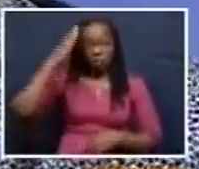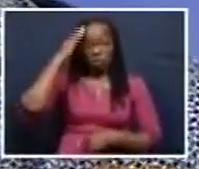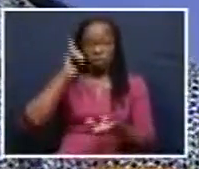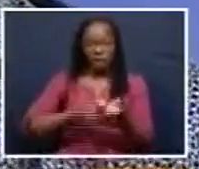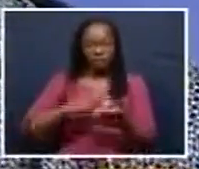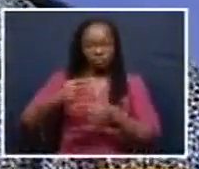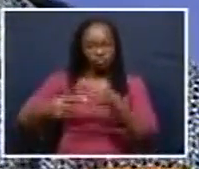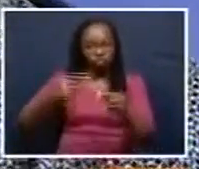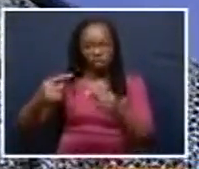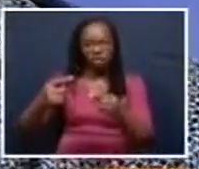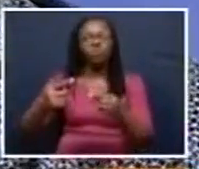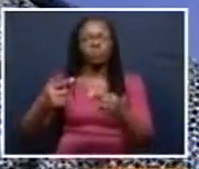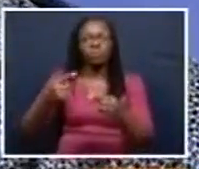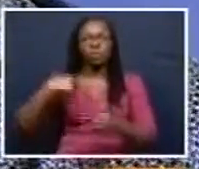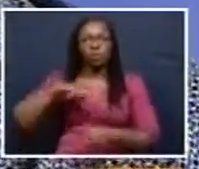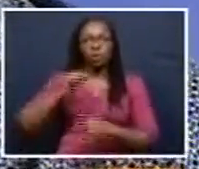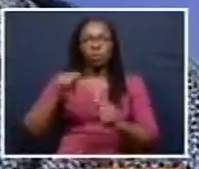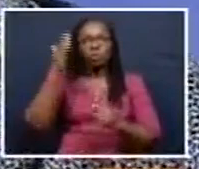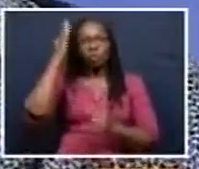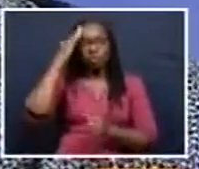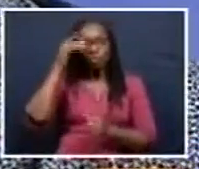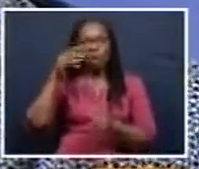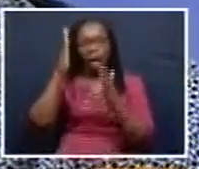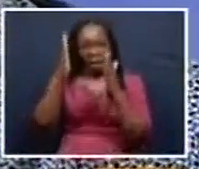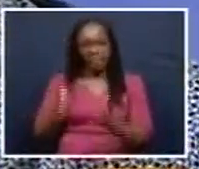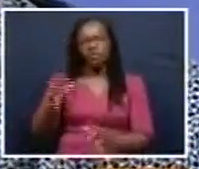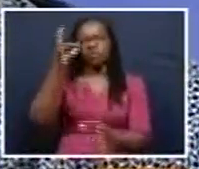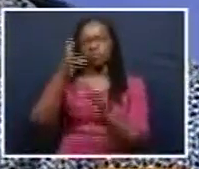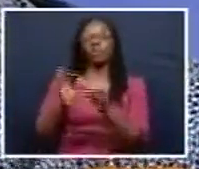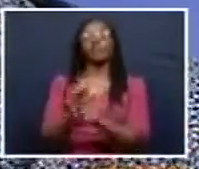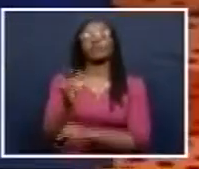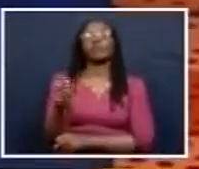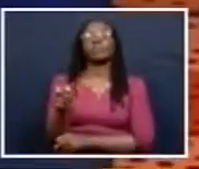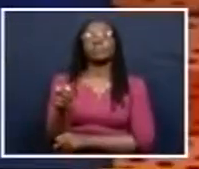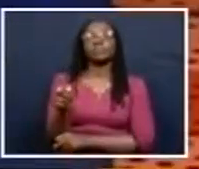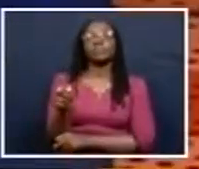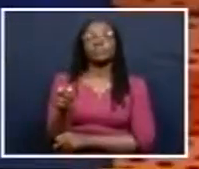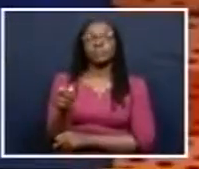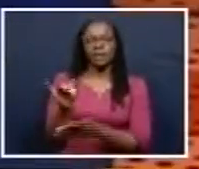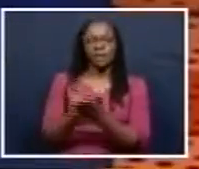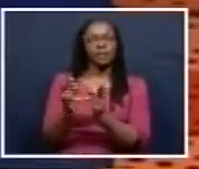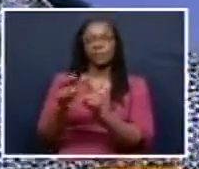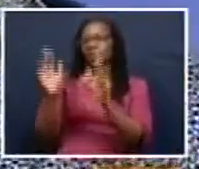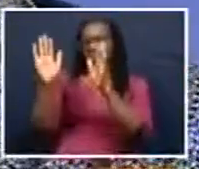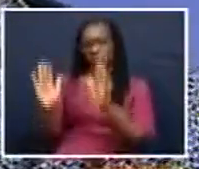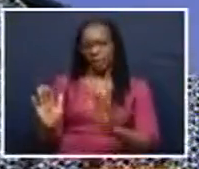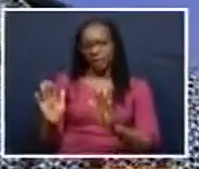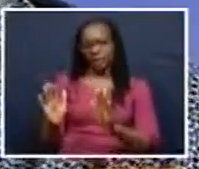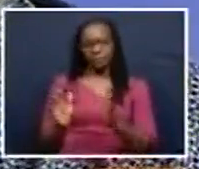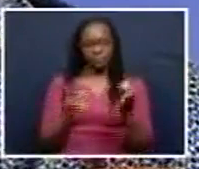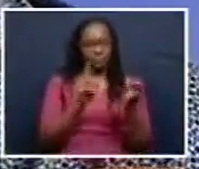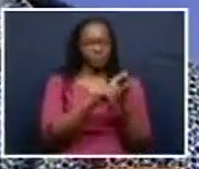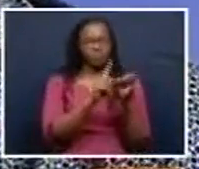mbele atakuwa mwaminifu hiyo ndio kitu muhimu sana na pia naam kwa upande wa